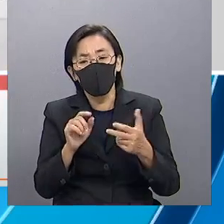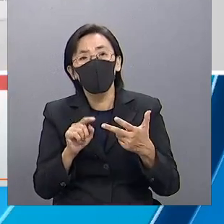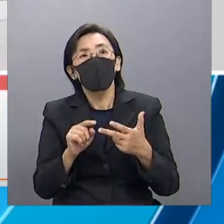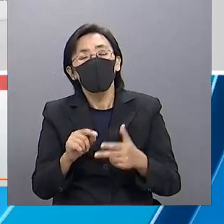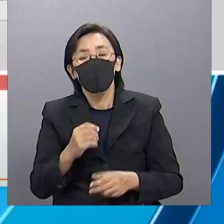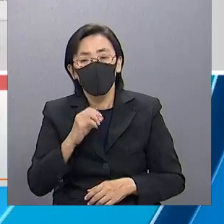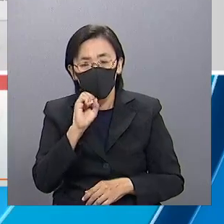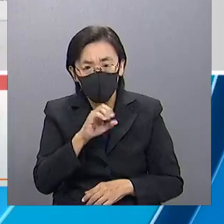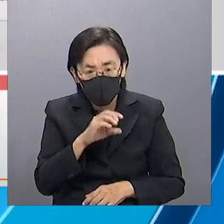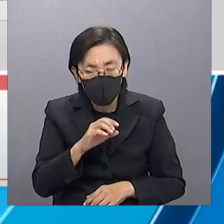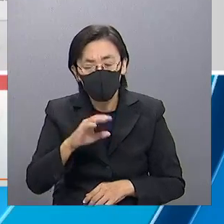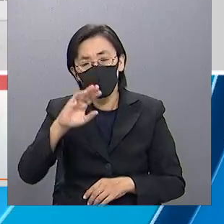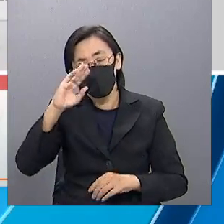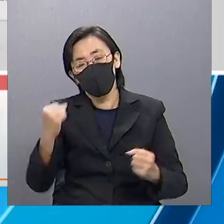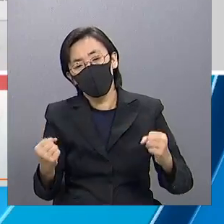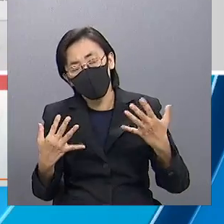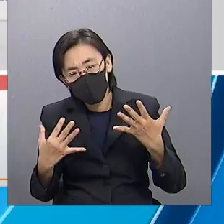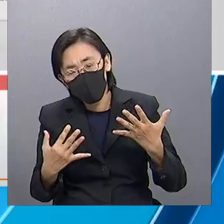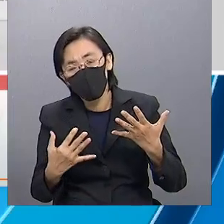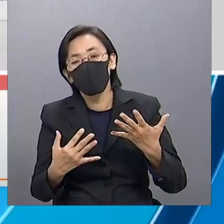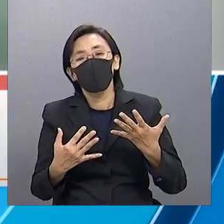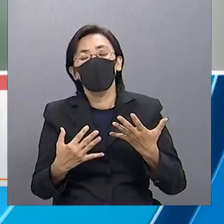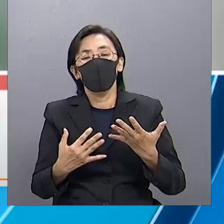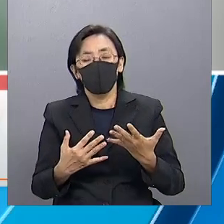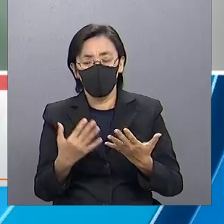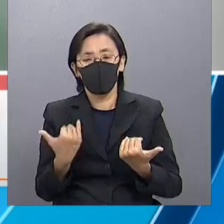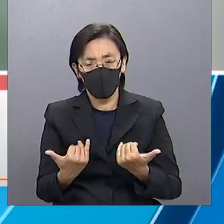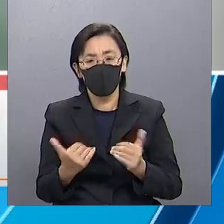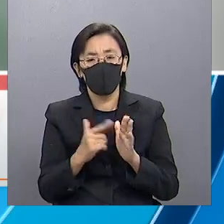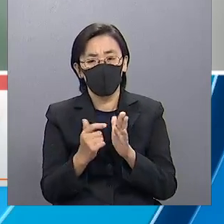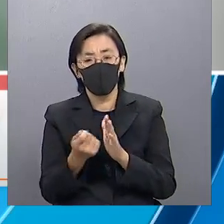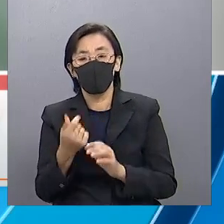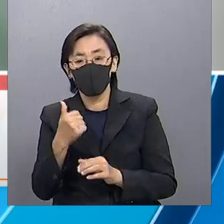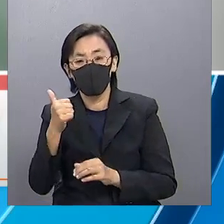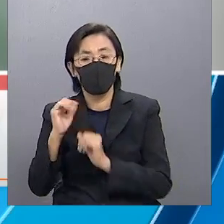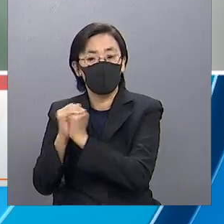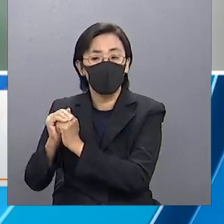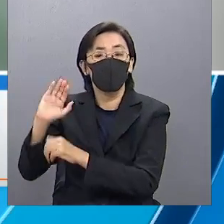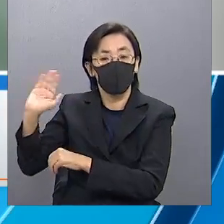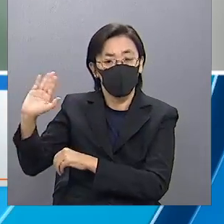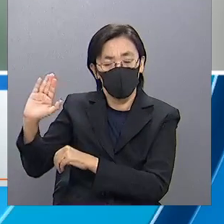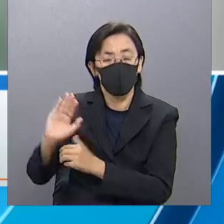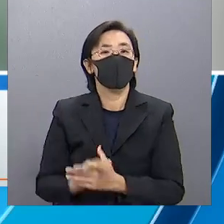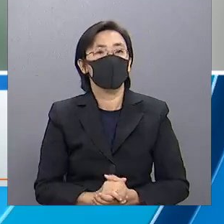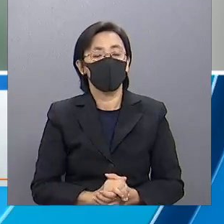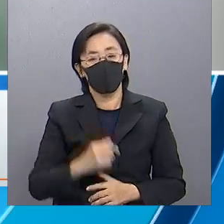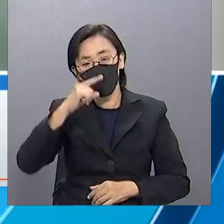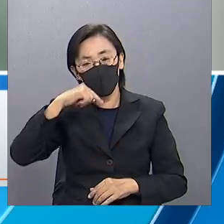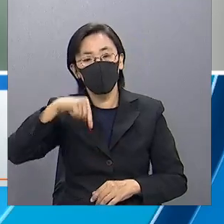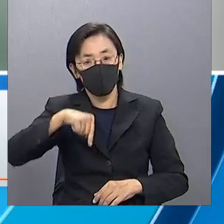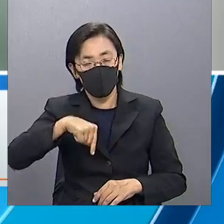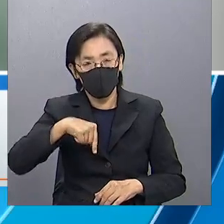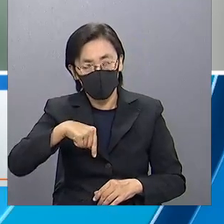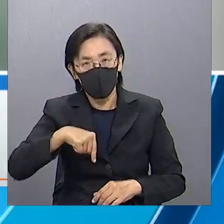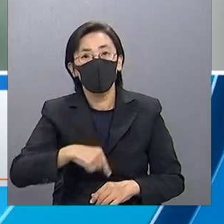เครียร์โยร่มกับกรักษาข้างพื้ของอัี้คสำรบในประเทศจีนนะคะแต่วใส่วนในเองนี่ยก็คืออ.